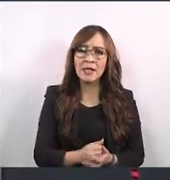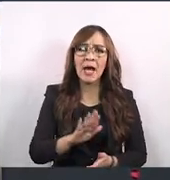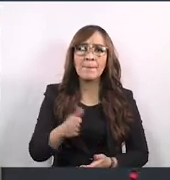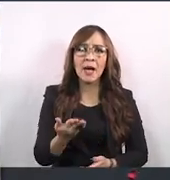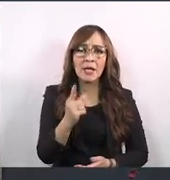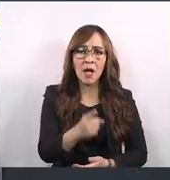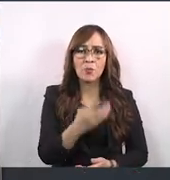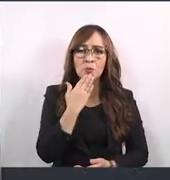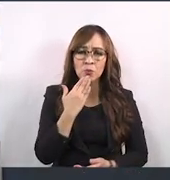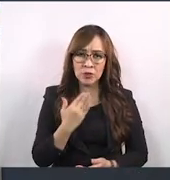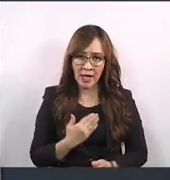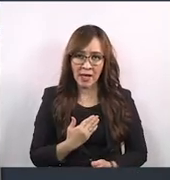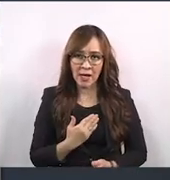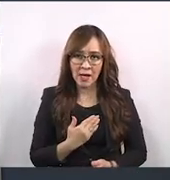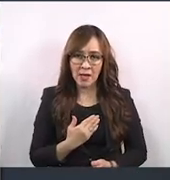ada